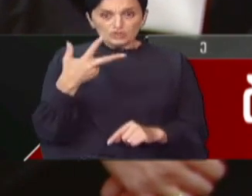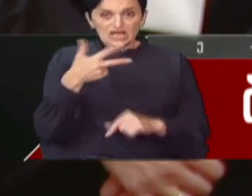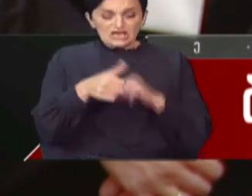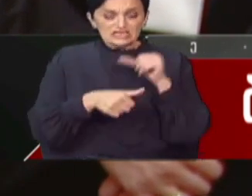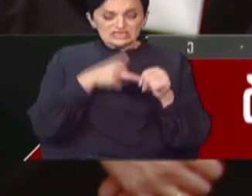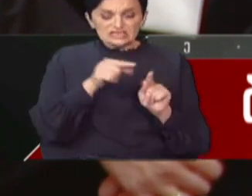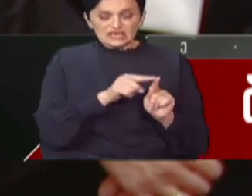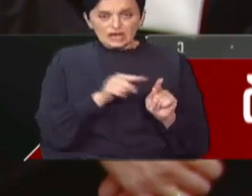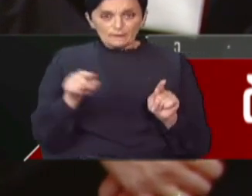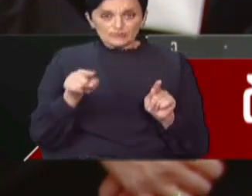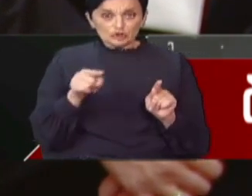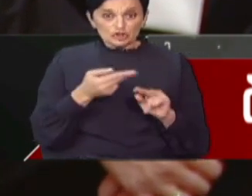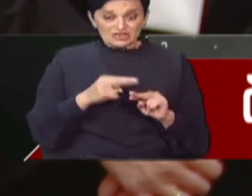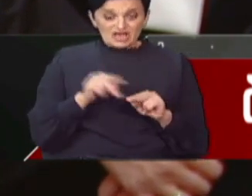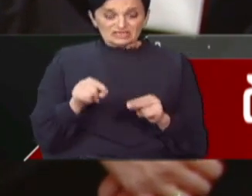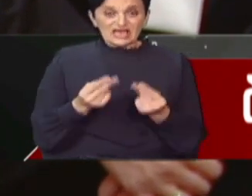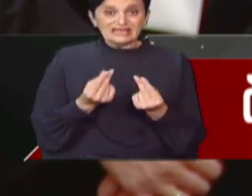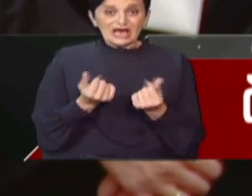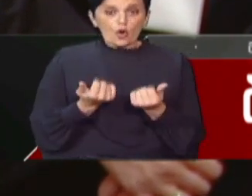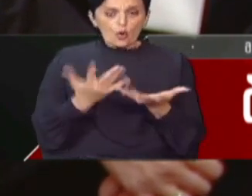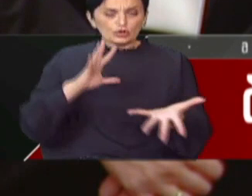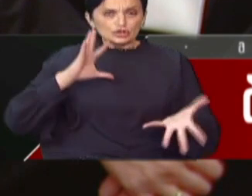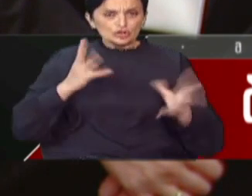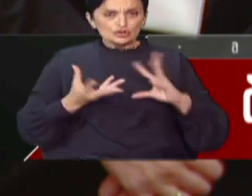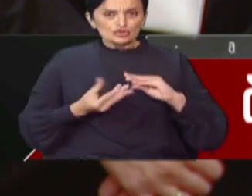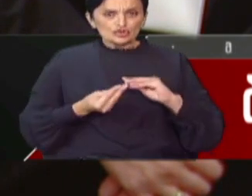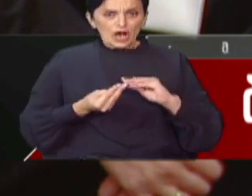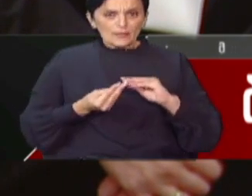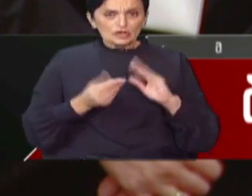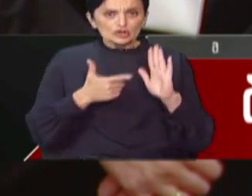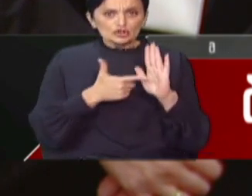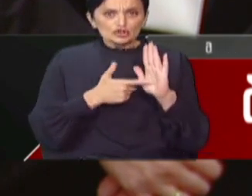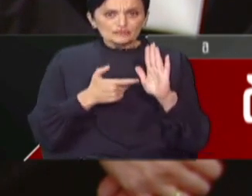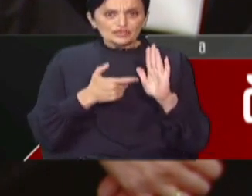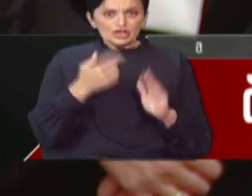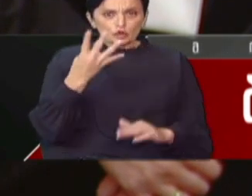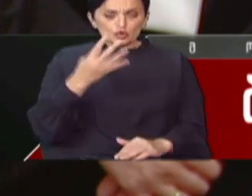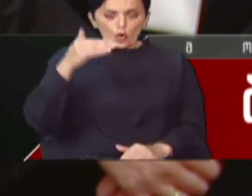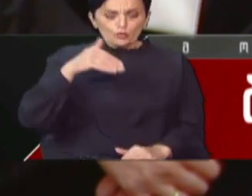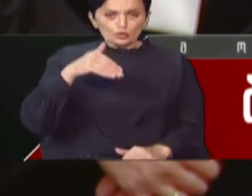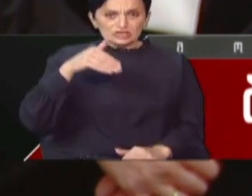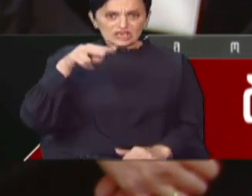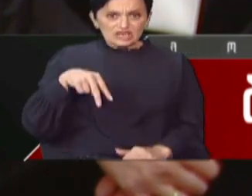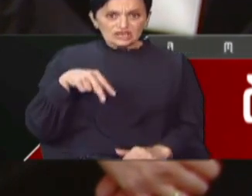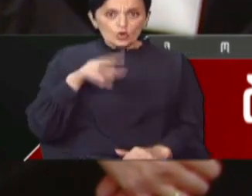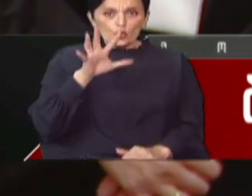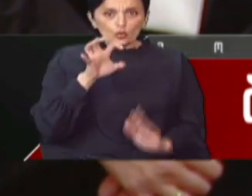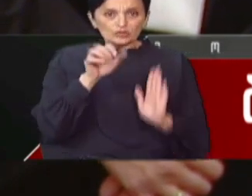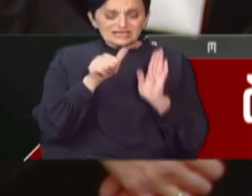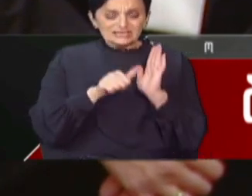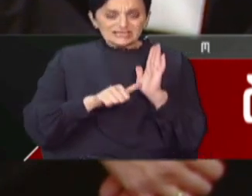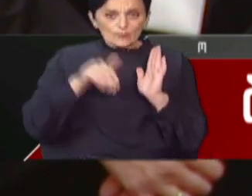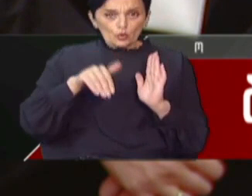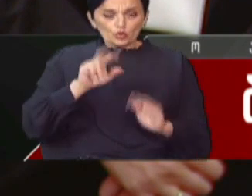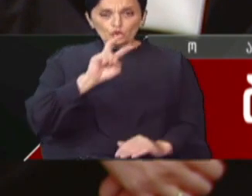2021-2023 წლებში აღნიშნული თანხის ოდენობამ ჯამში შეადგინა 740,000 ლარი,